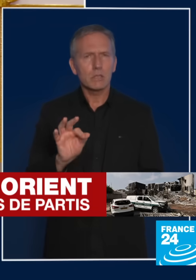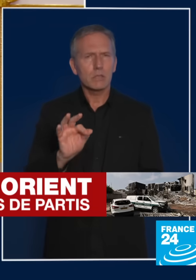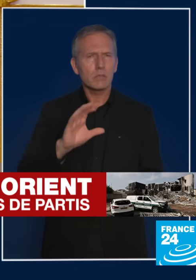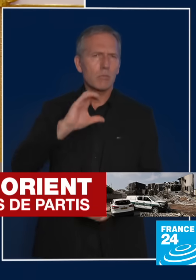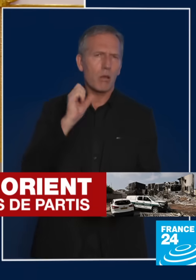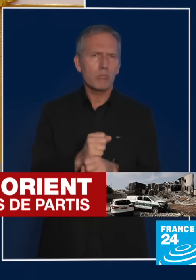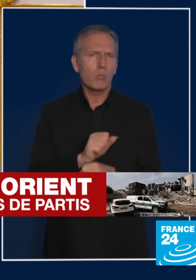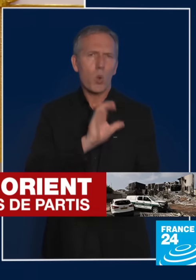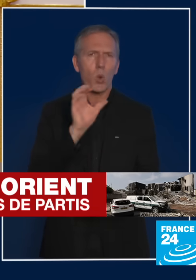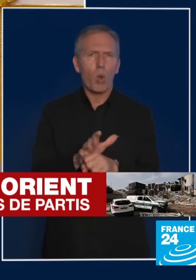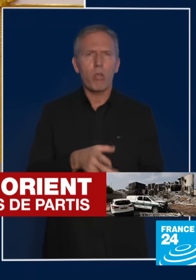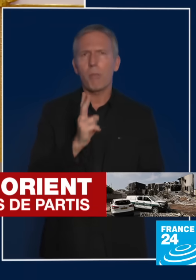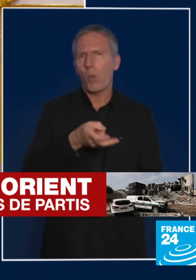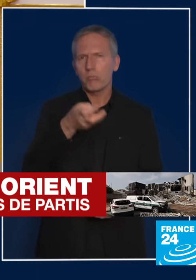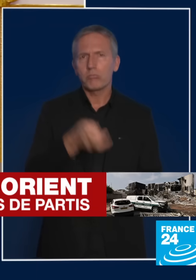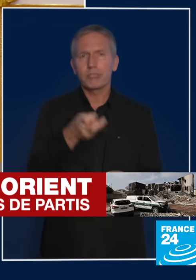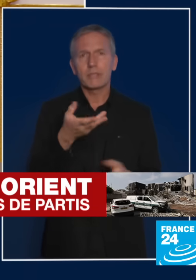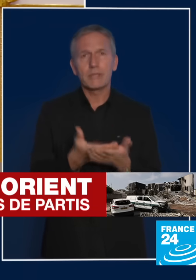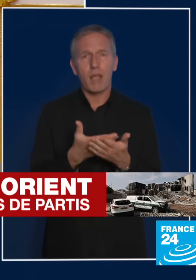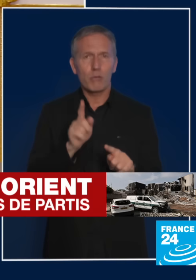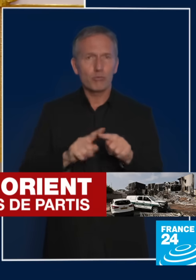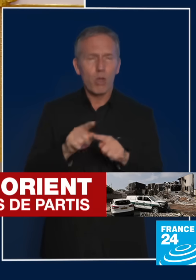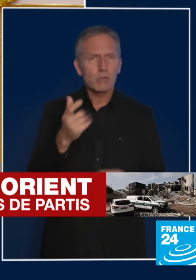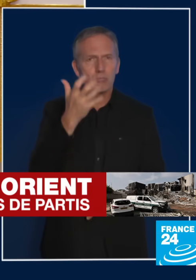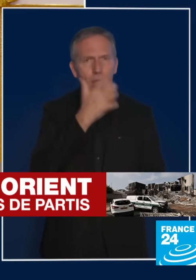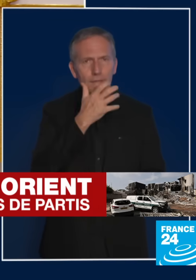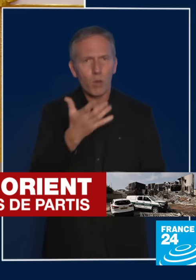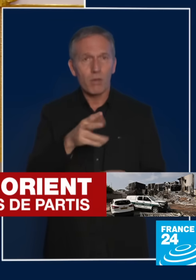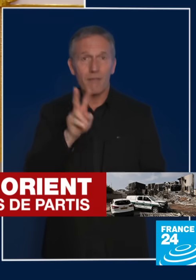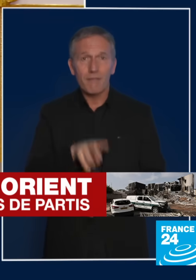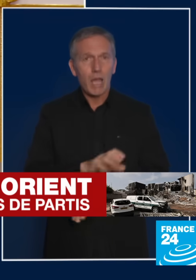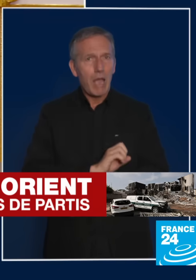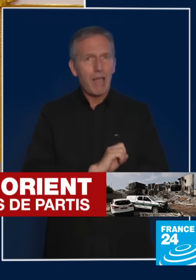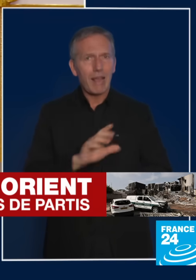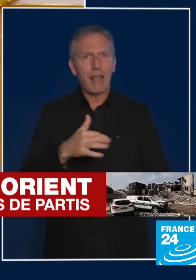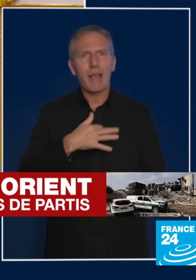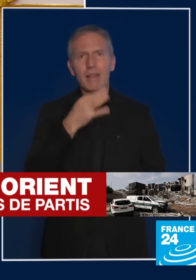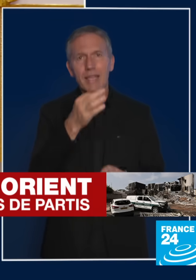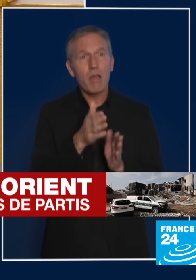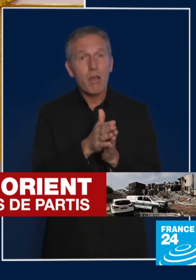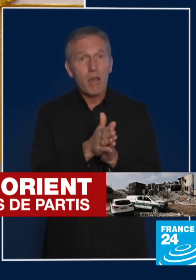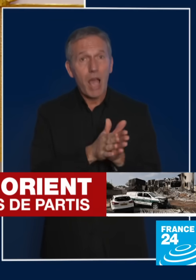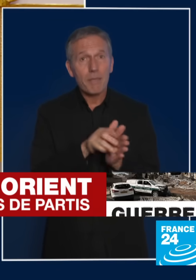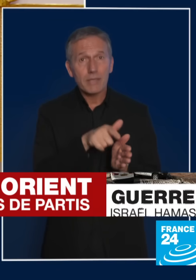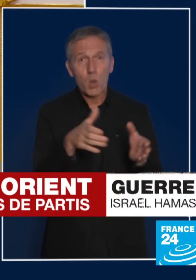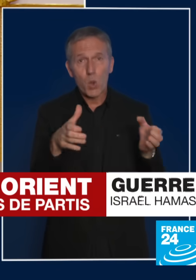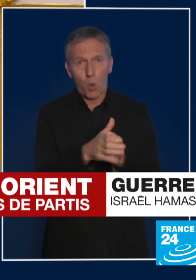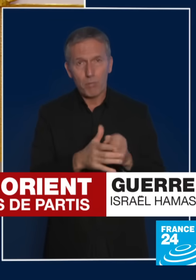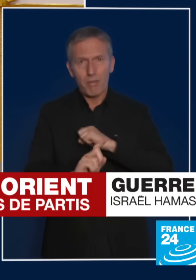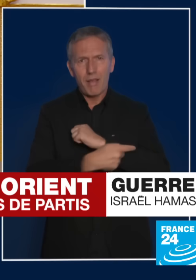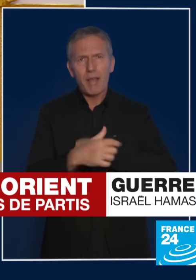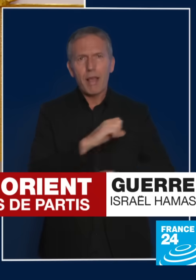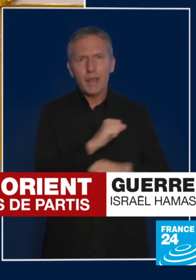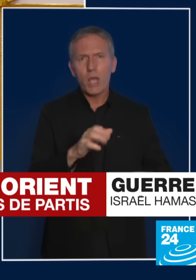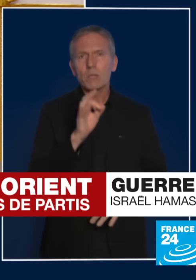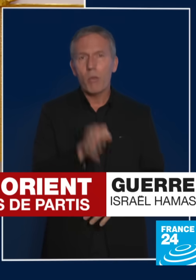manière la plus ferme ces actes atroces et disons-le clairement le Hamas est un mouvement terroriste